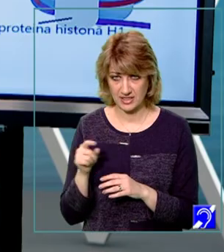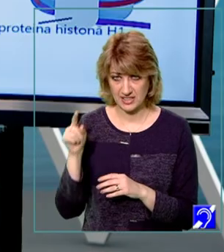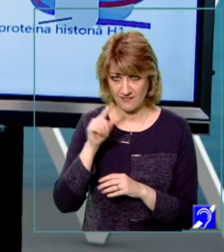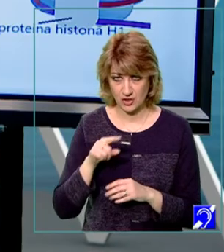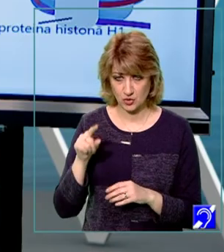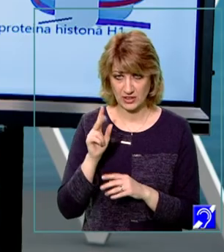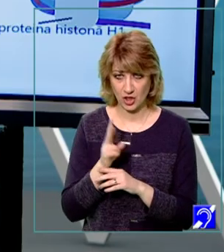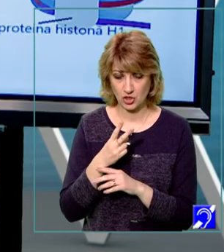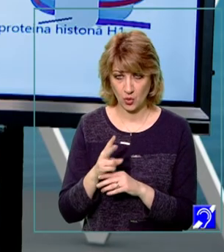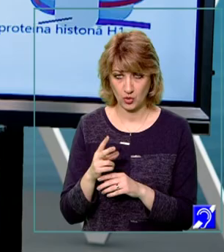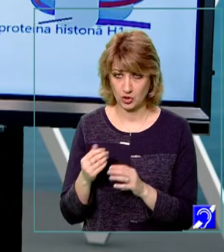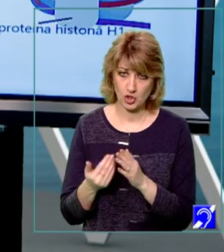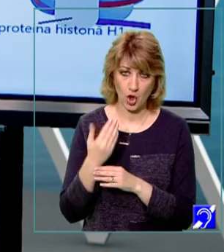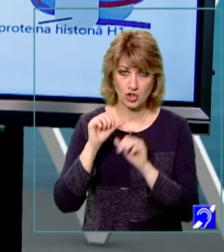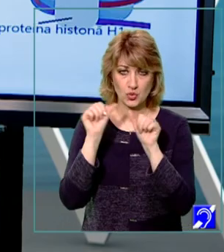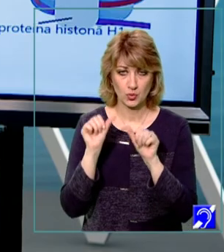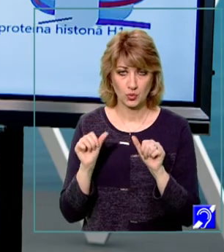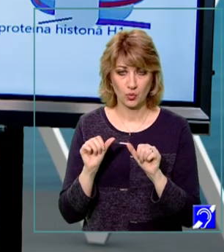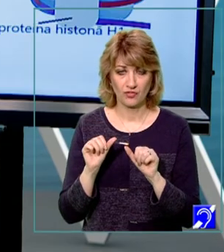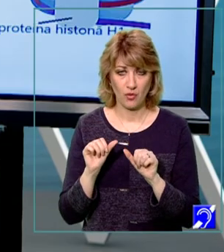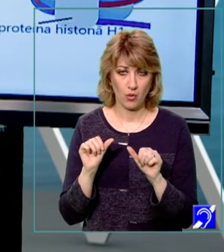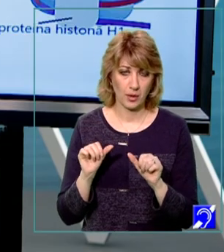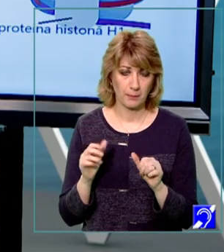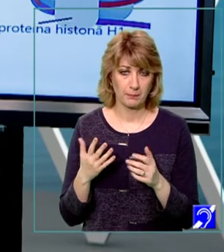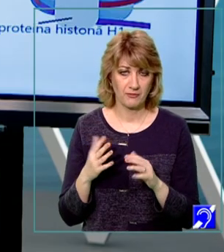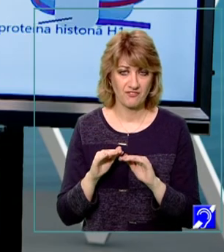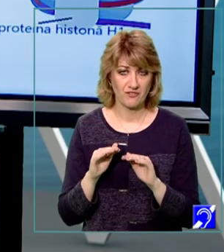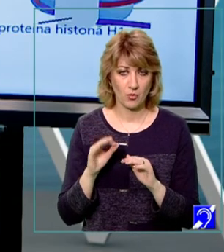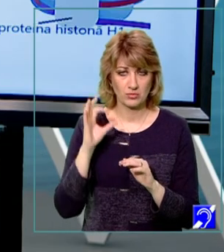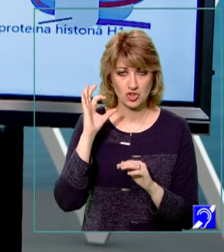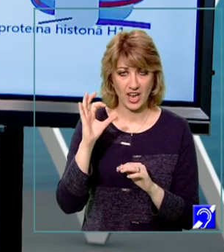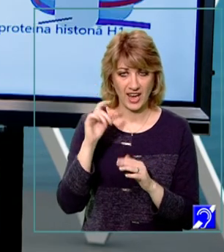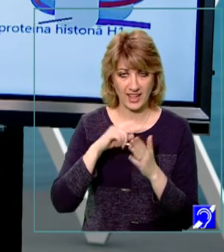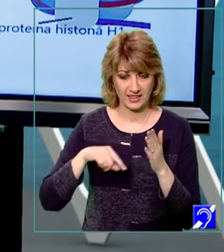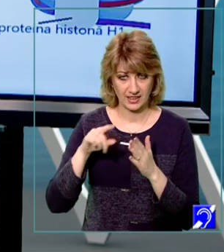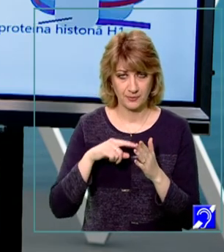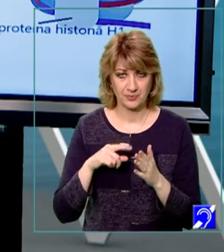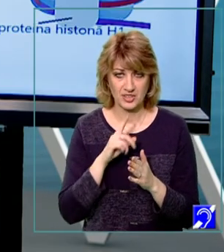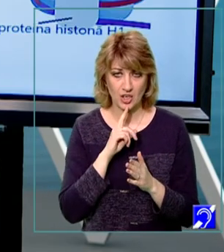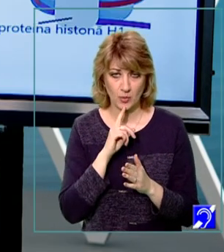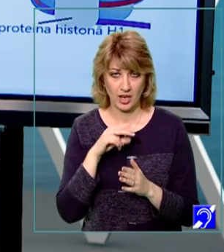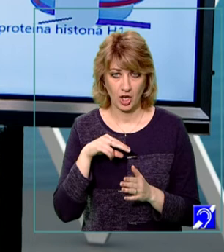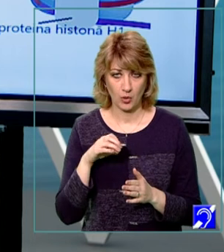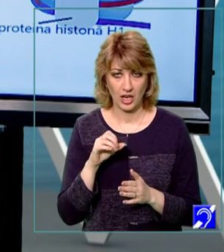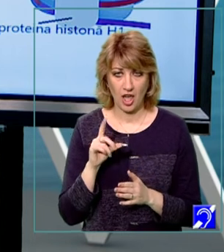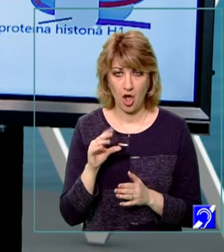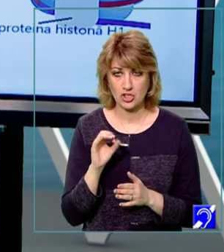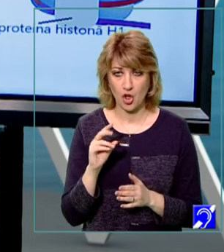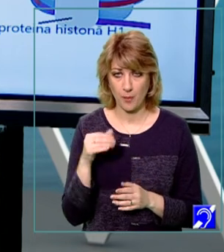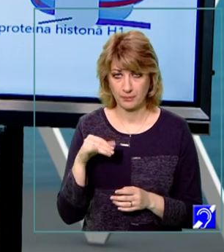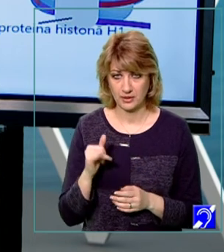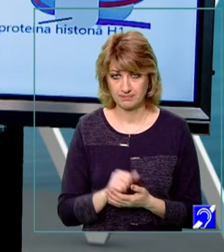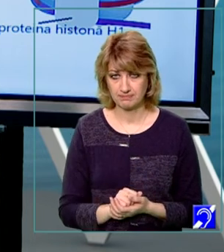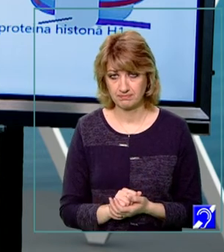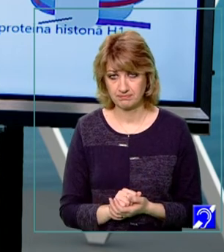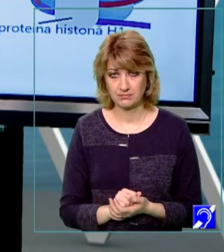în jurul unor structuri cu formă aproximativ cilindrică, structuri numite nucleozomi.